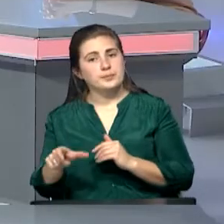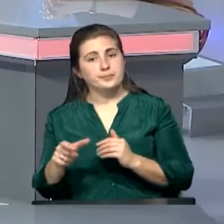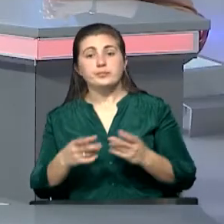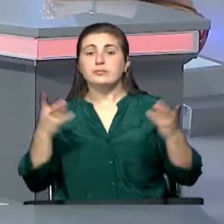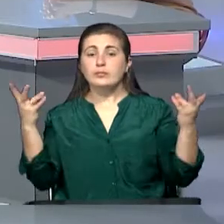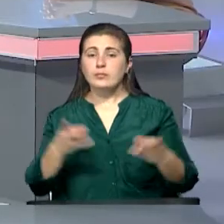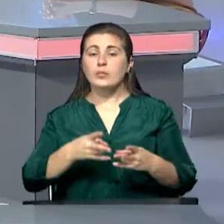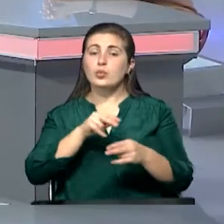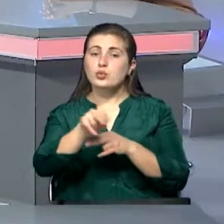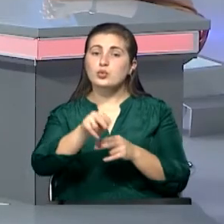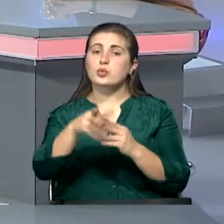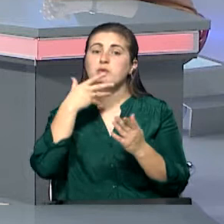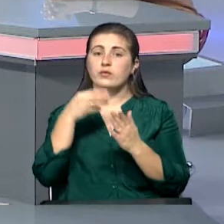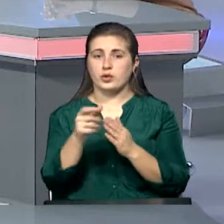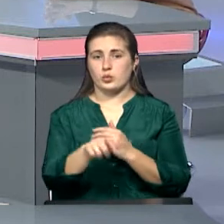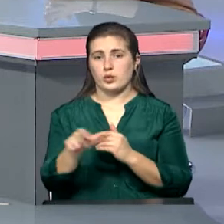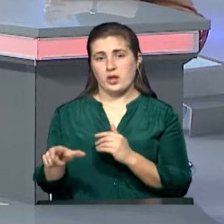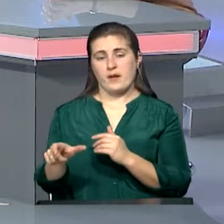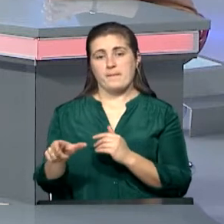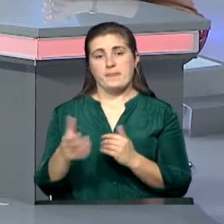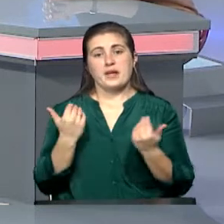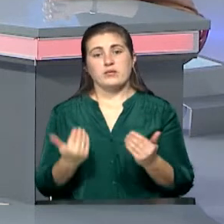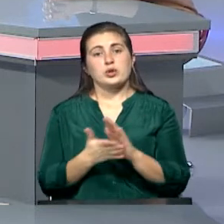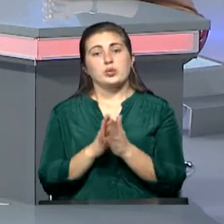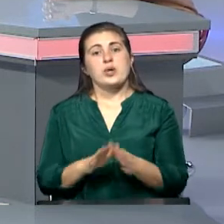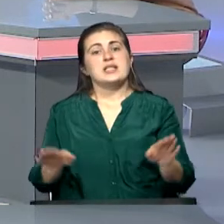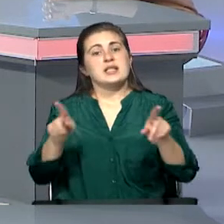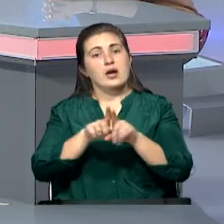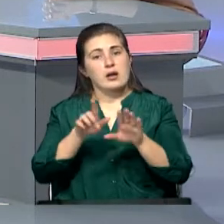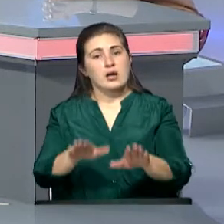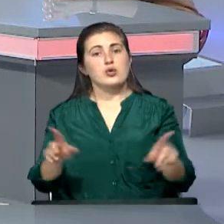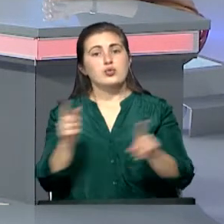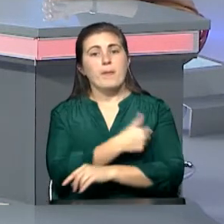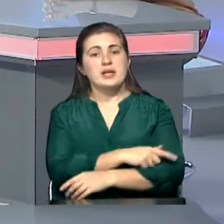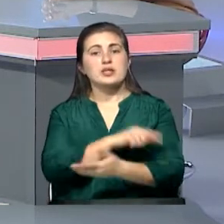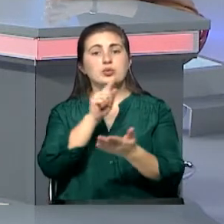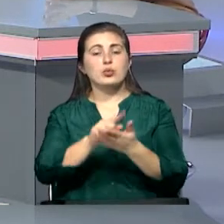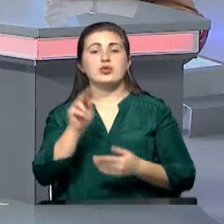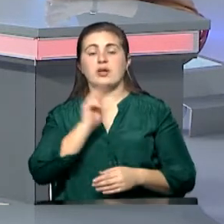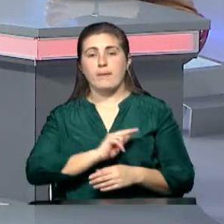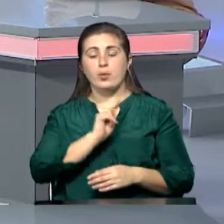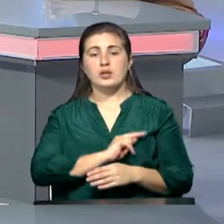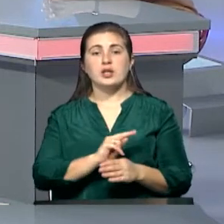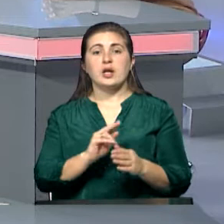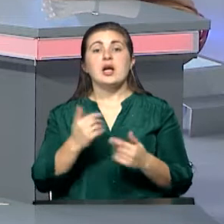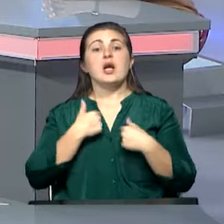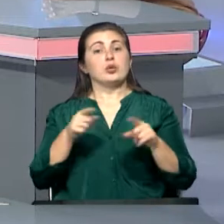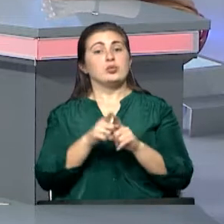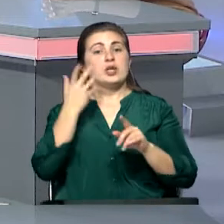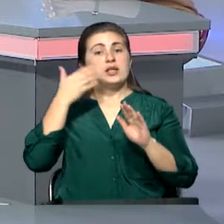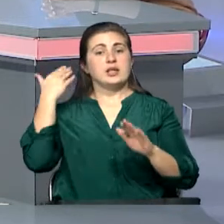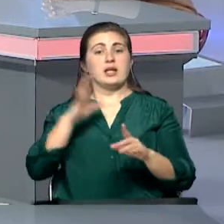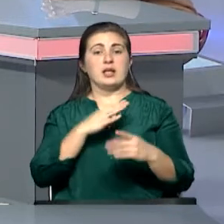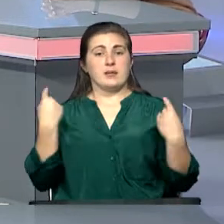желающие. Нужно учить собственных. Сегодня ситуация такая, что в больнице должен работать только... Я тоже когда-то надевала